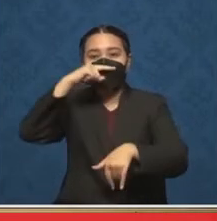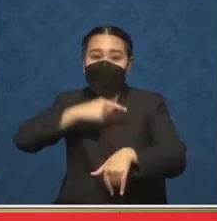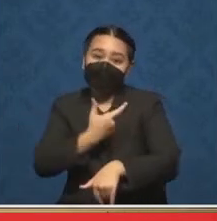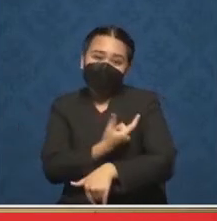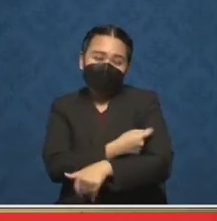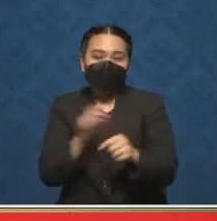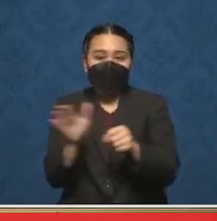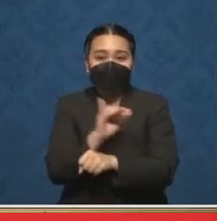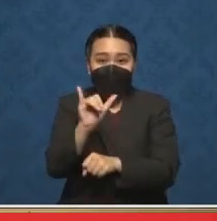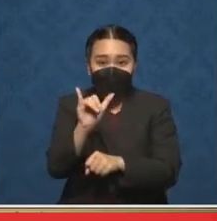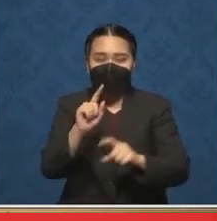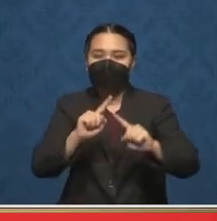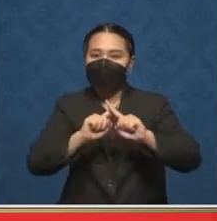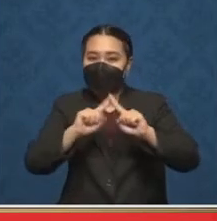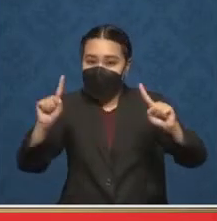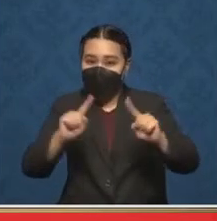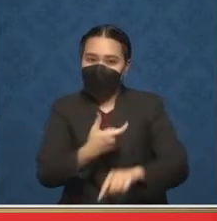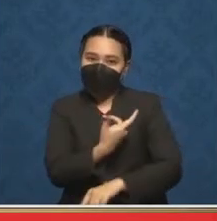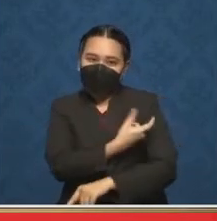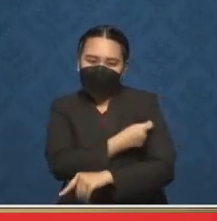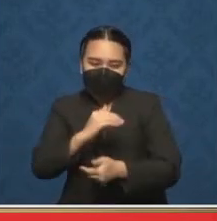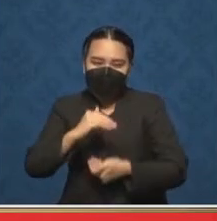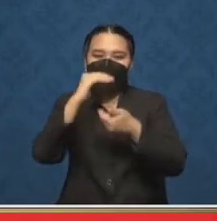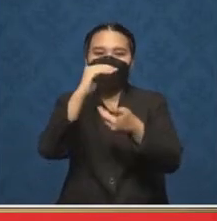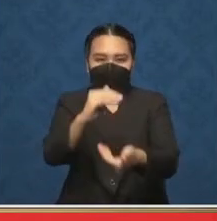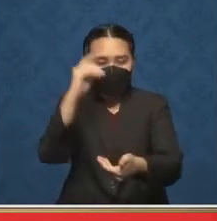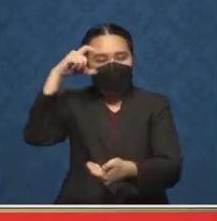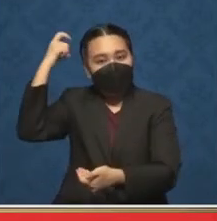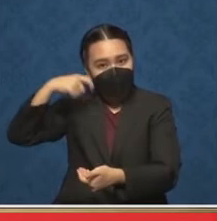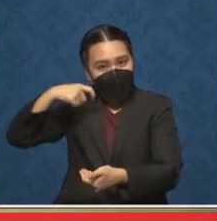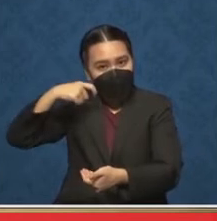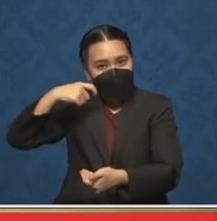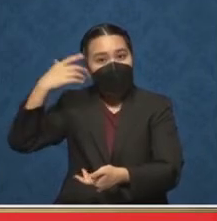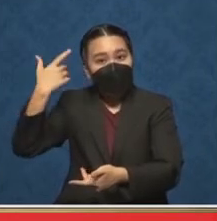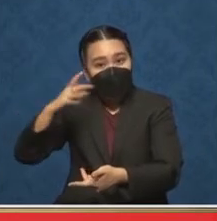แต่ทานไปมอบ แล้วก seeking